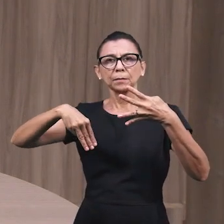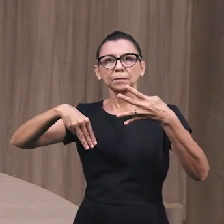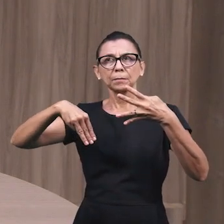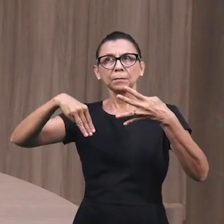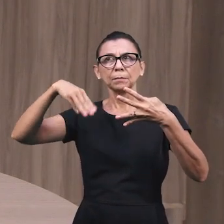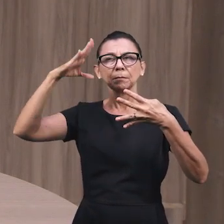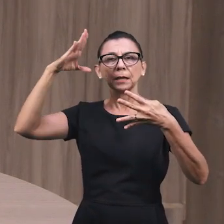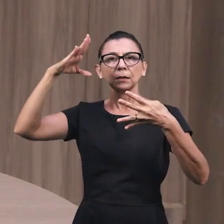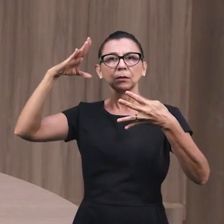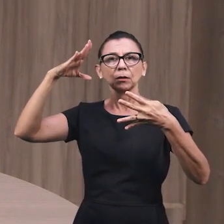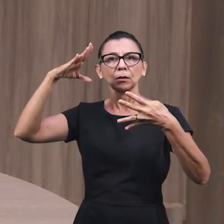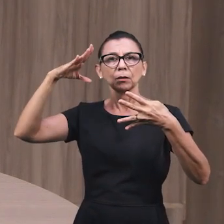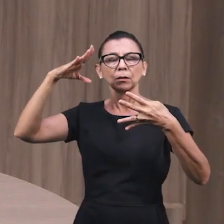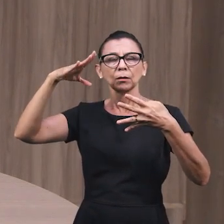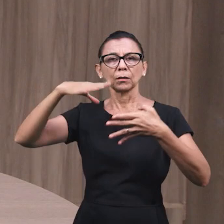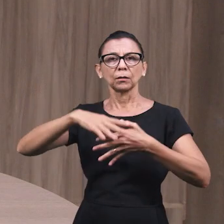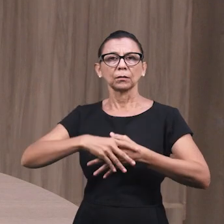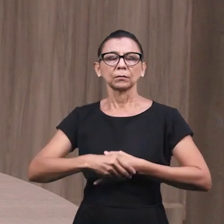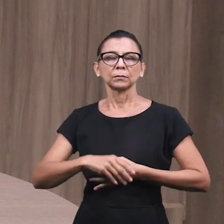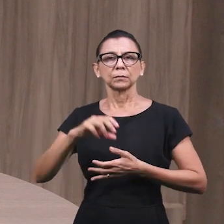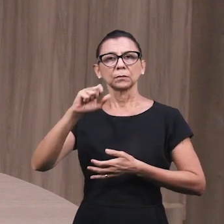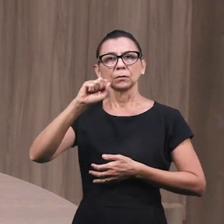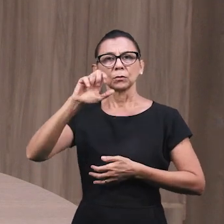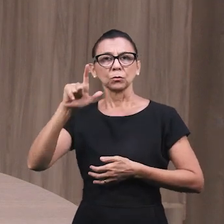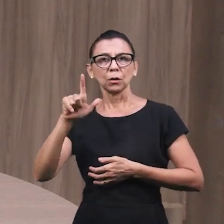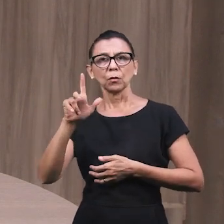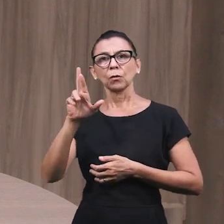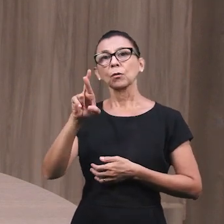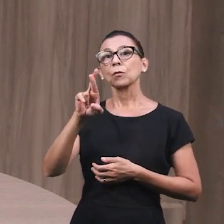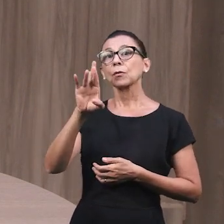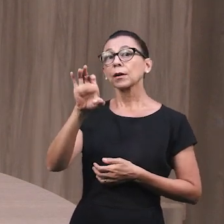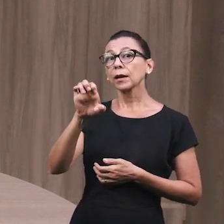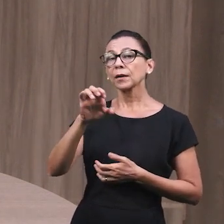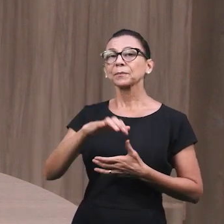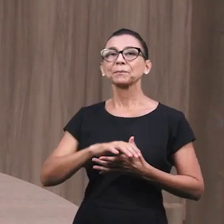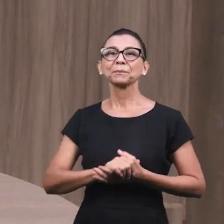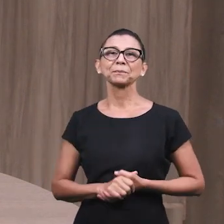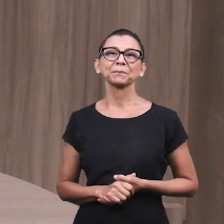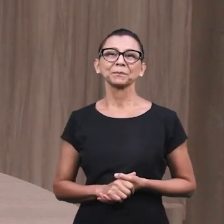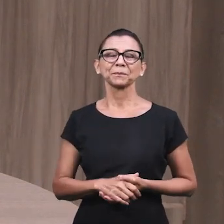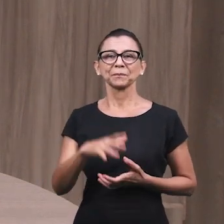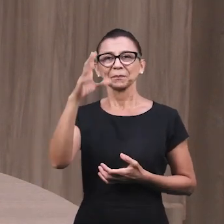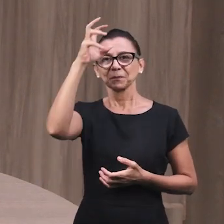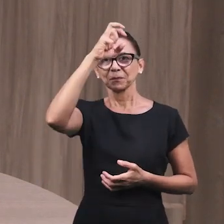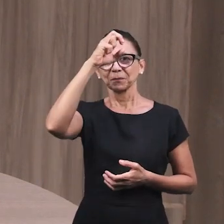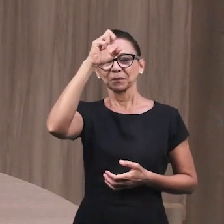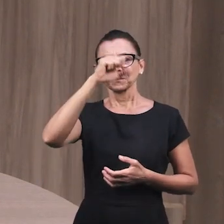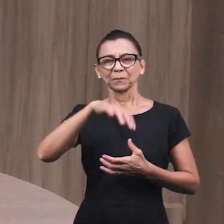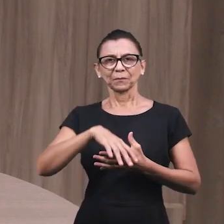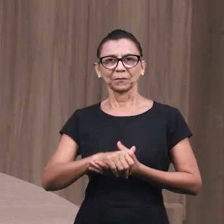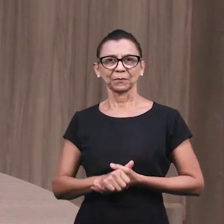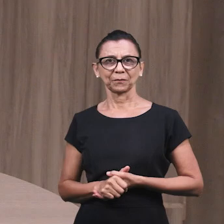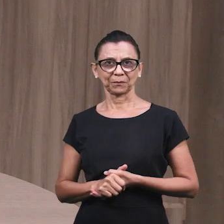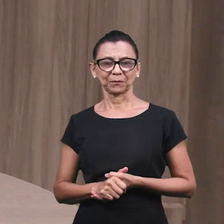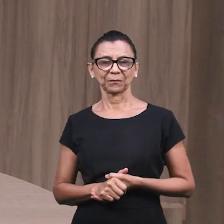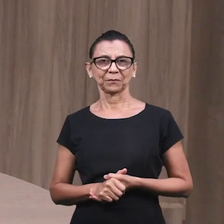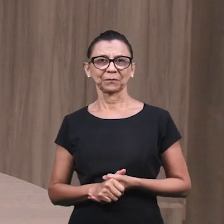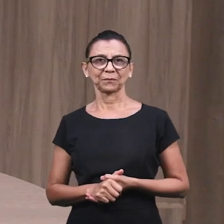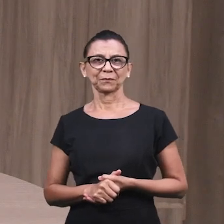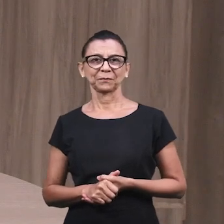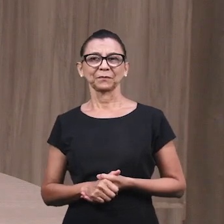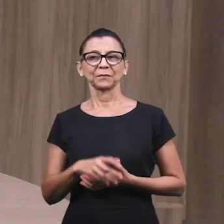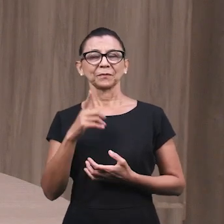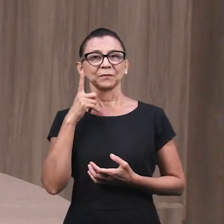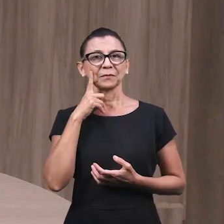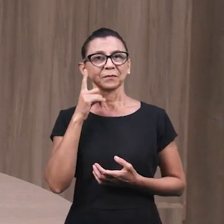sur l'herbe, nous étions dans une tonalité de Mi majeur, Fa, Do, Sol, Ré. Maintenant, nous allons apprendre sur le